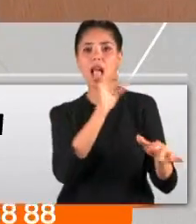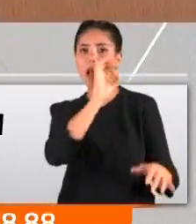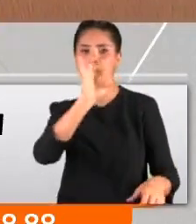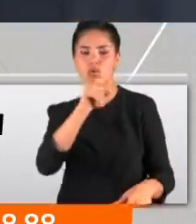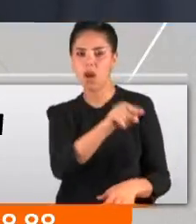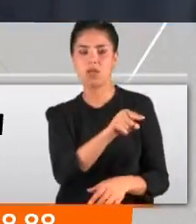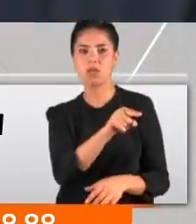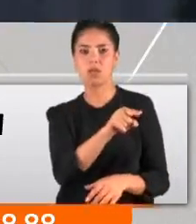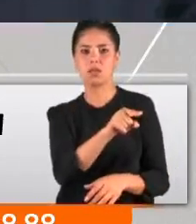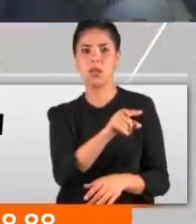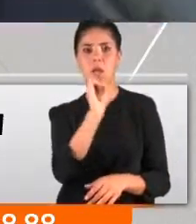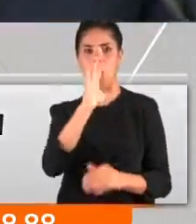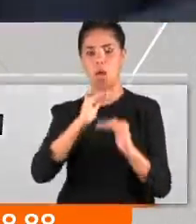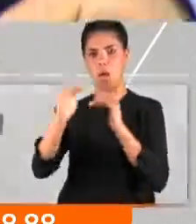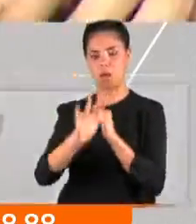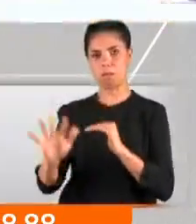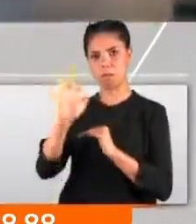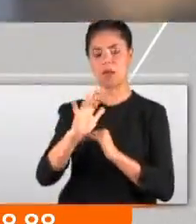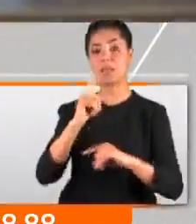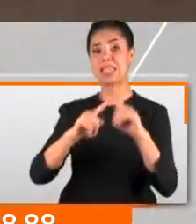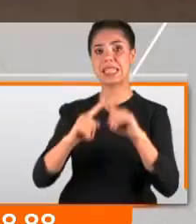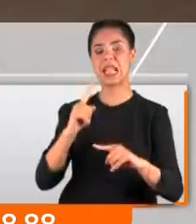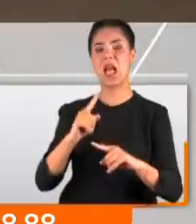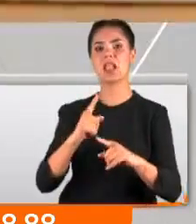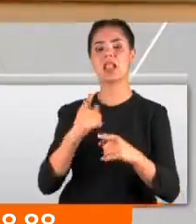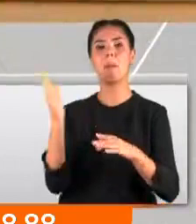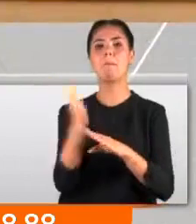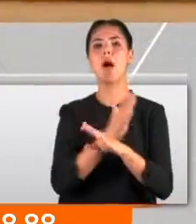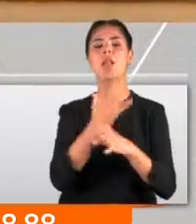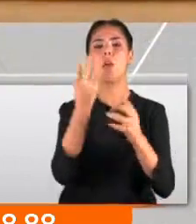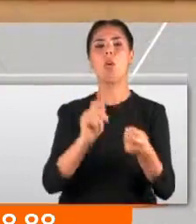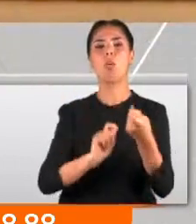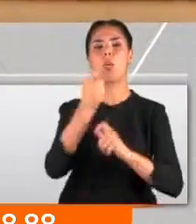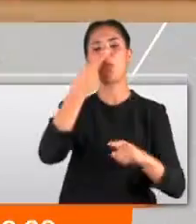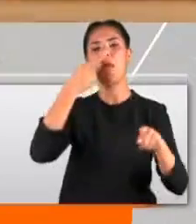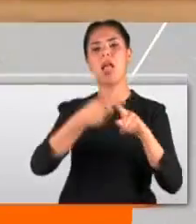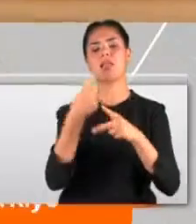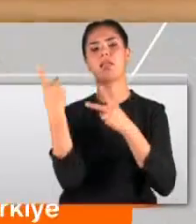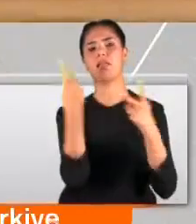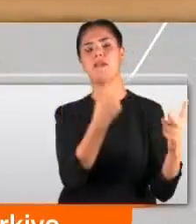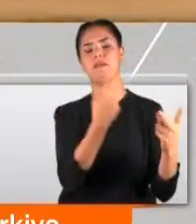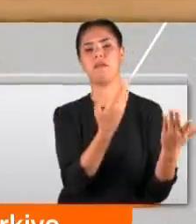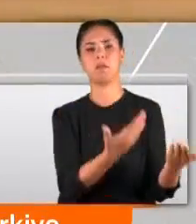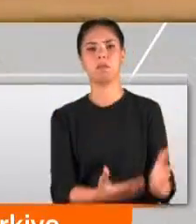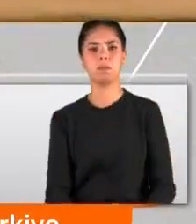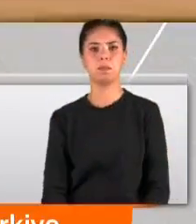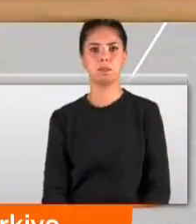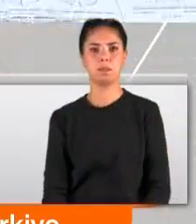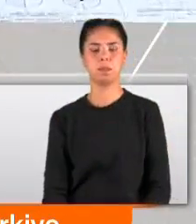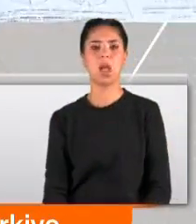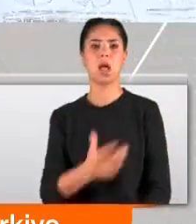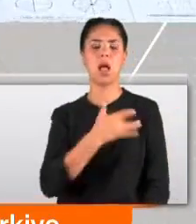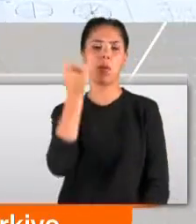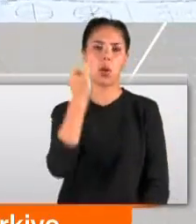çağrısı öğretmenlerimizi siyasi malzeme olarak kullanmayı amaçlayan tamamen art